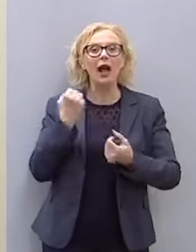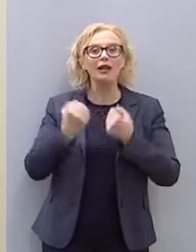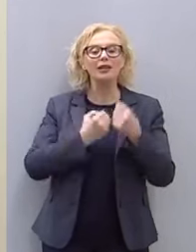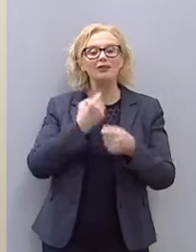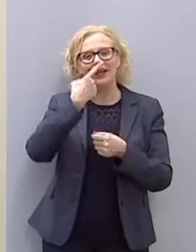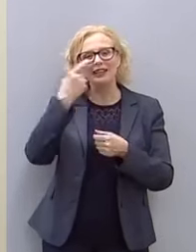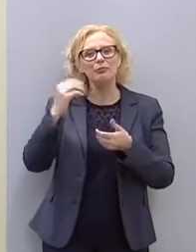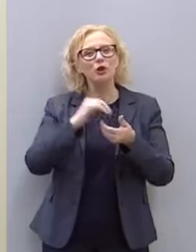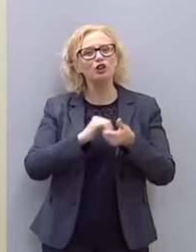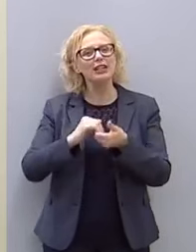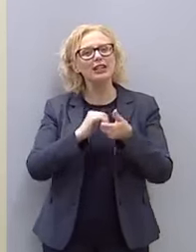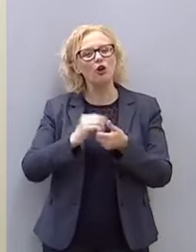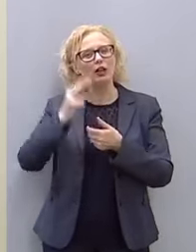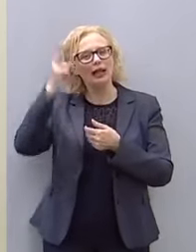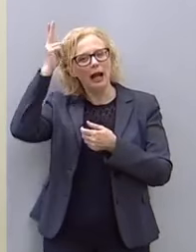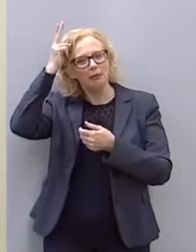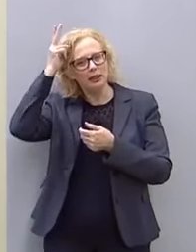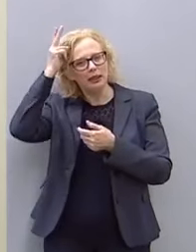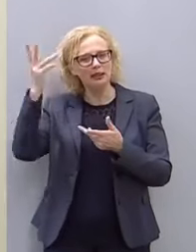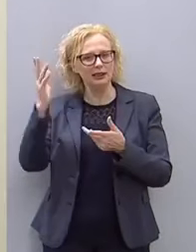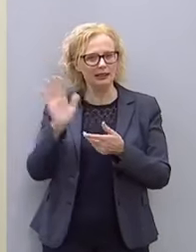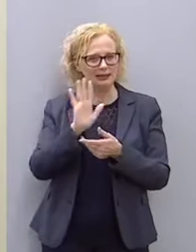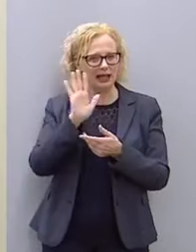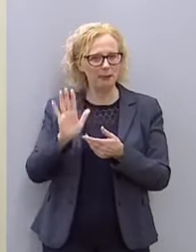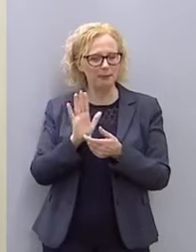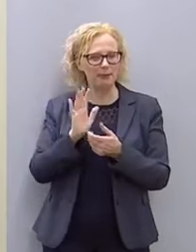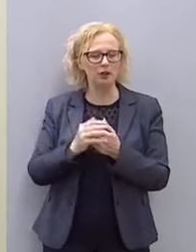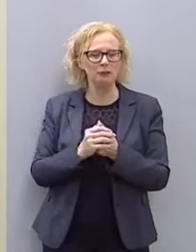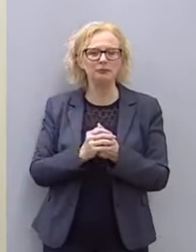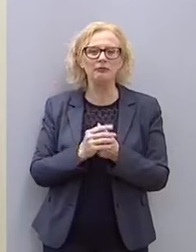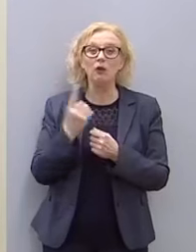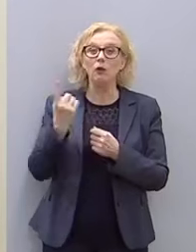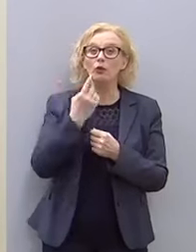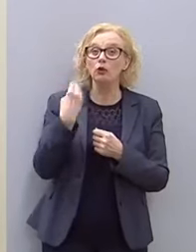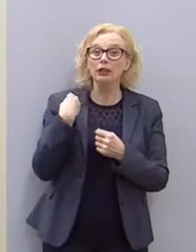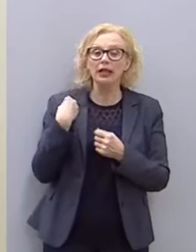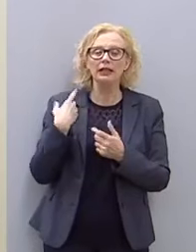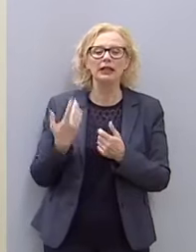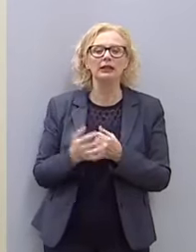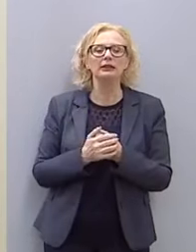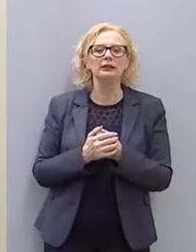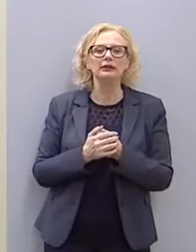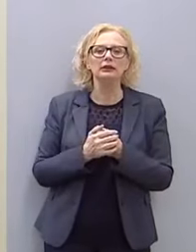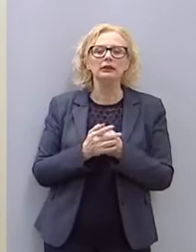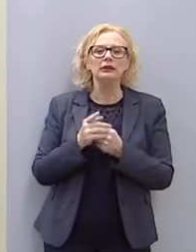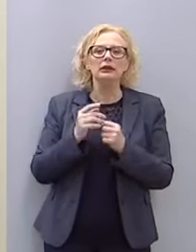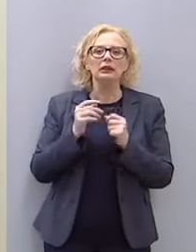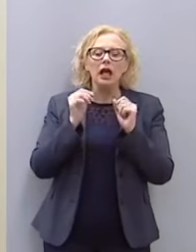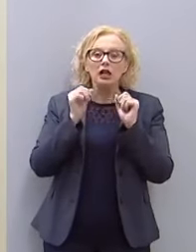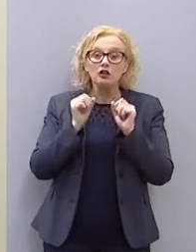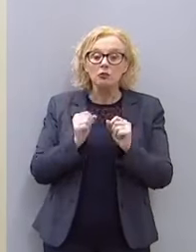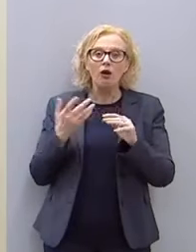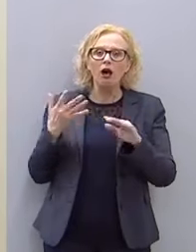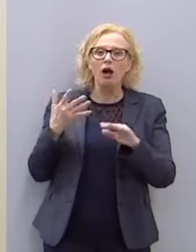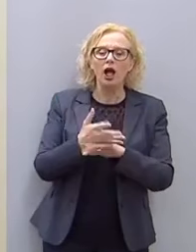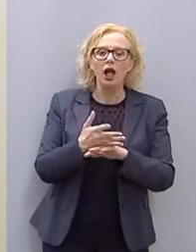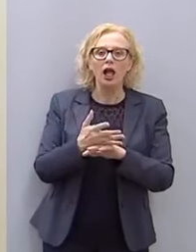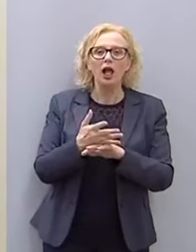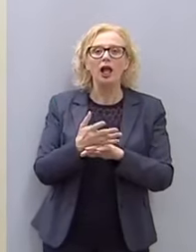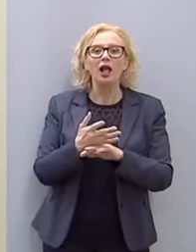circoli circoli alpini c'è anche estro nello specifico qualcuno che ci dice ma perché non si agisce per togliere